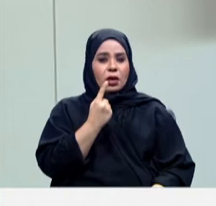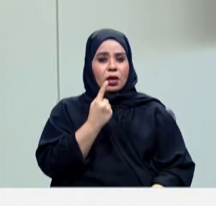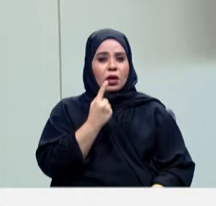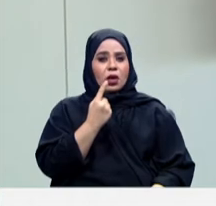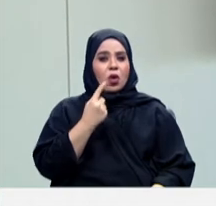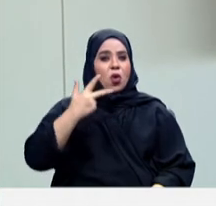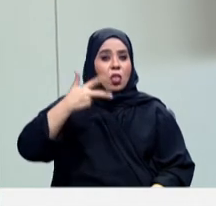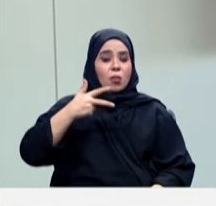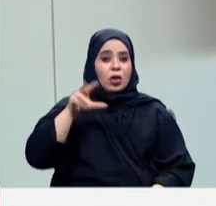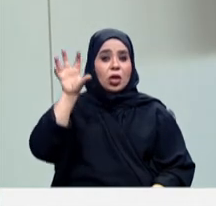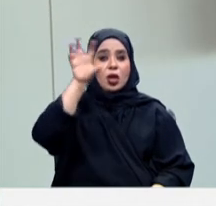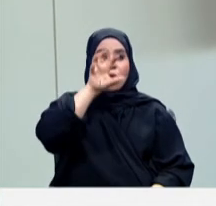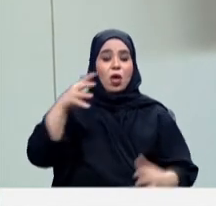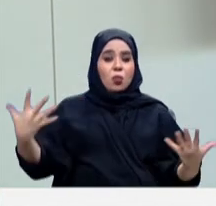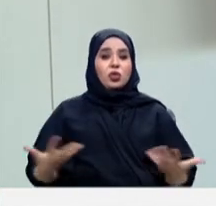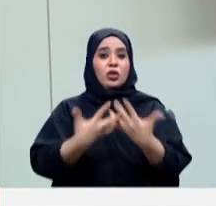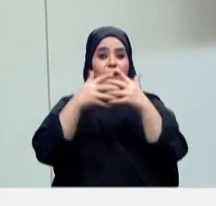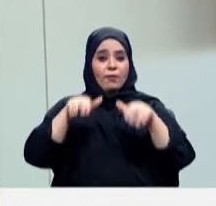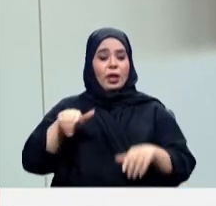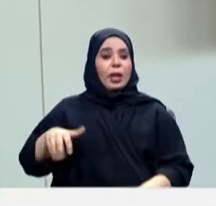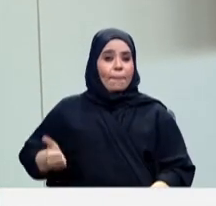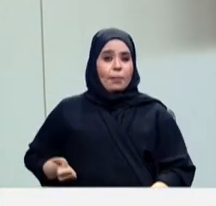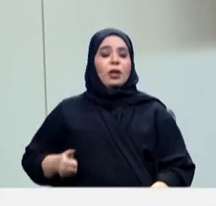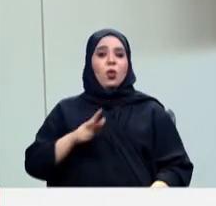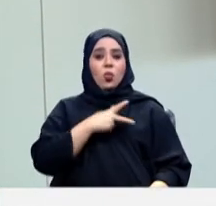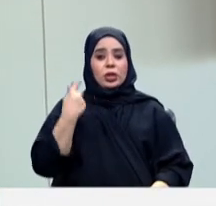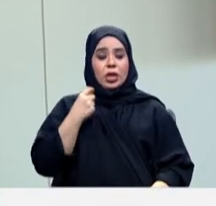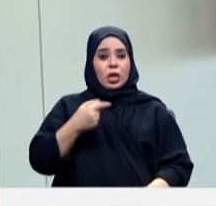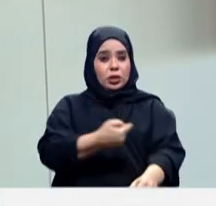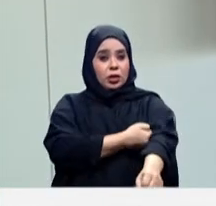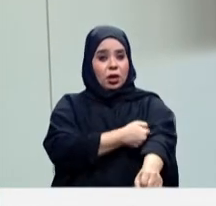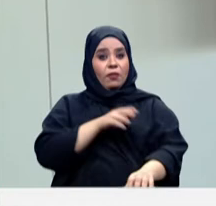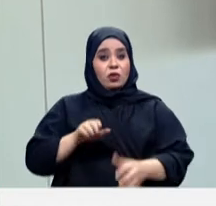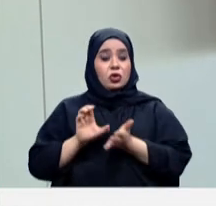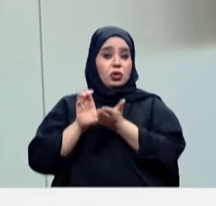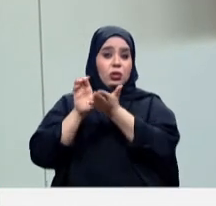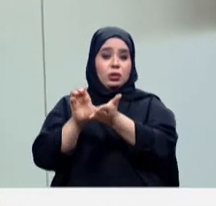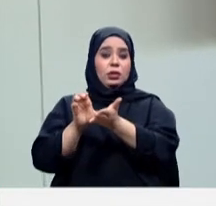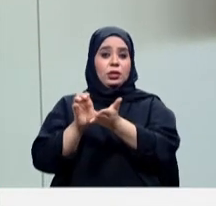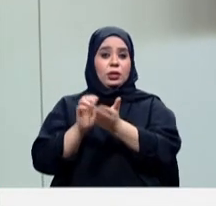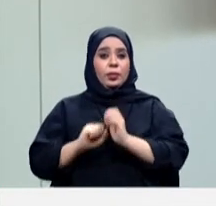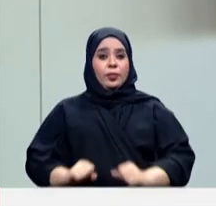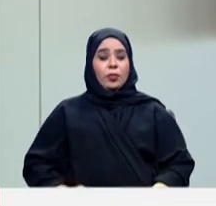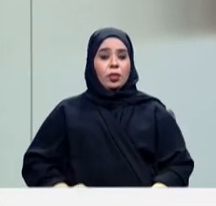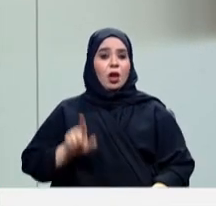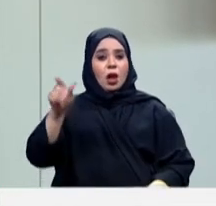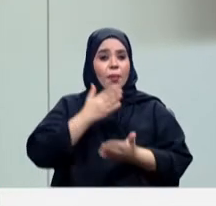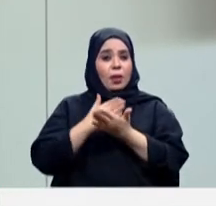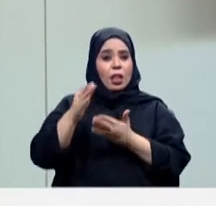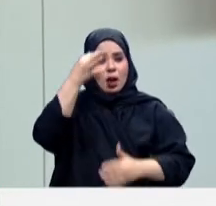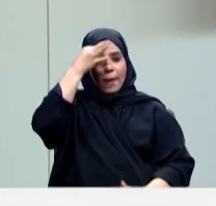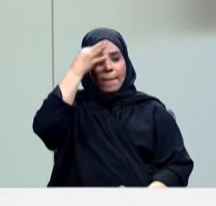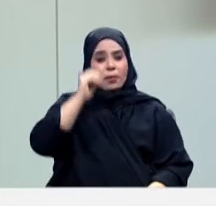180 دولة مشاركة. فازت البحرين كوزارة صحة بهذه الجائزة على الوقاية من الأمراض غير السارية،